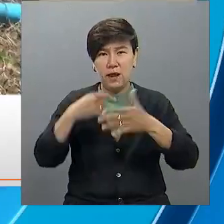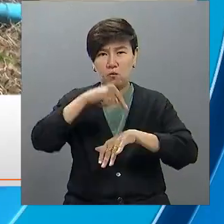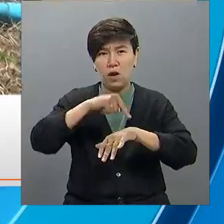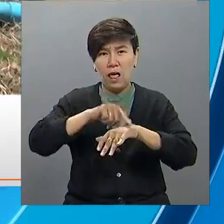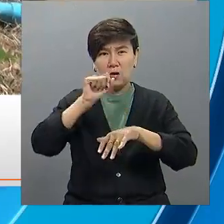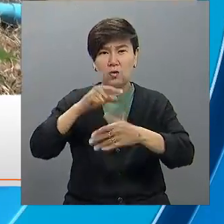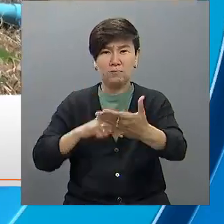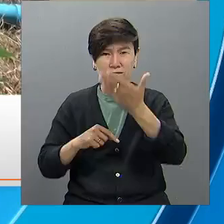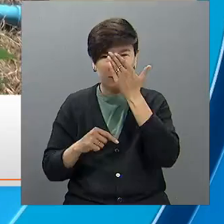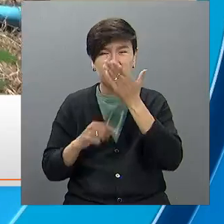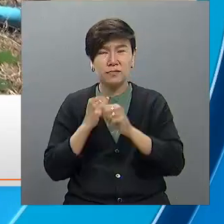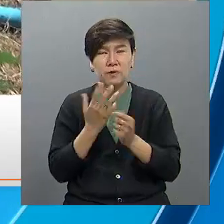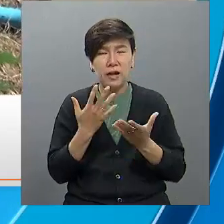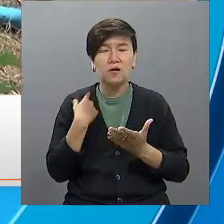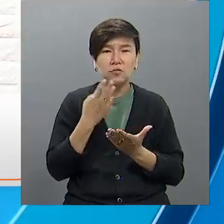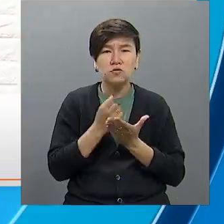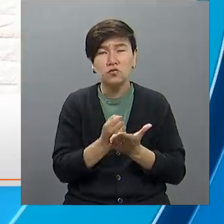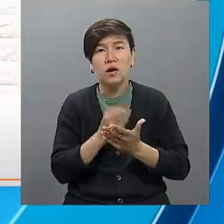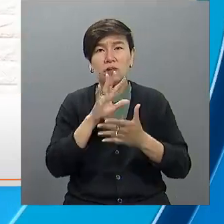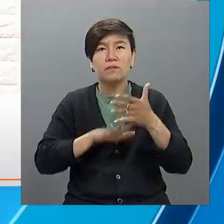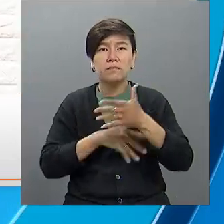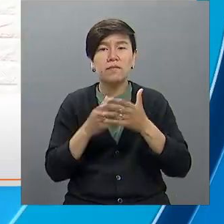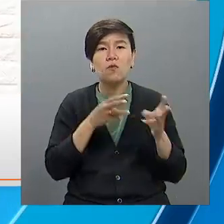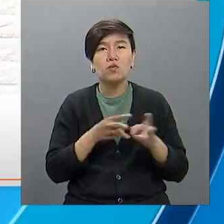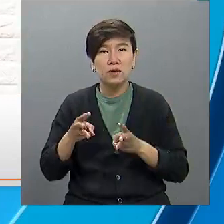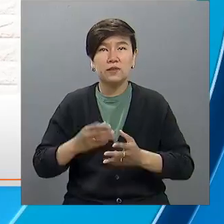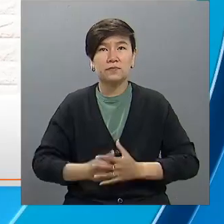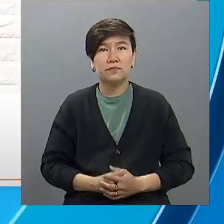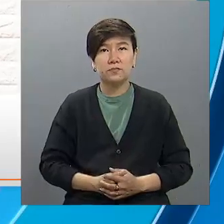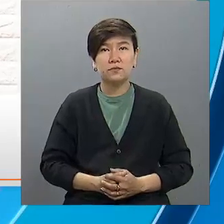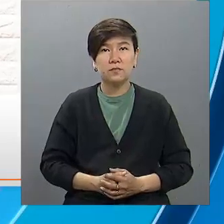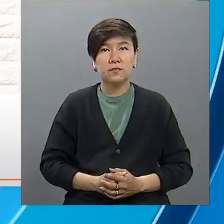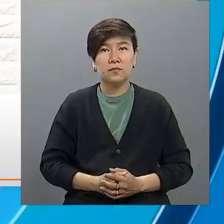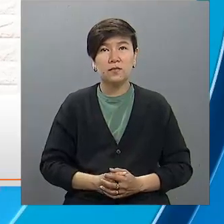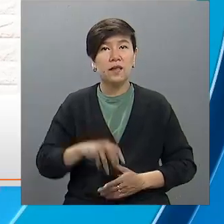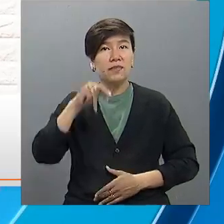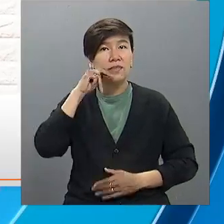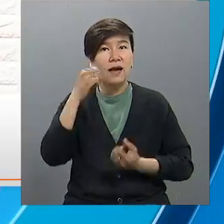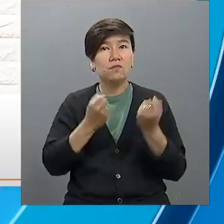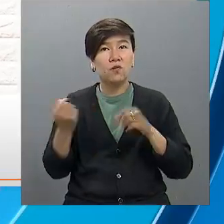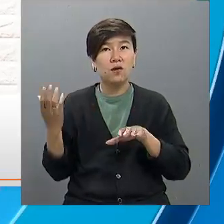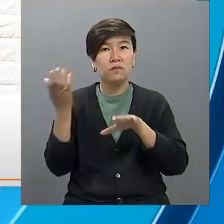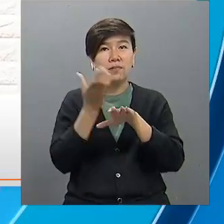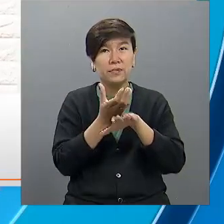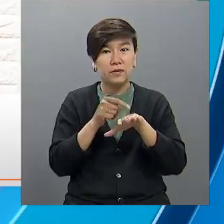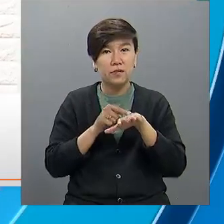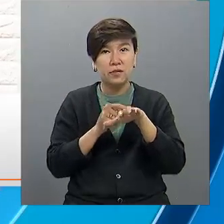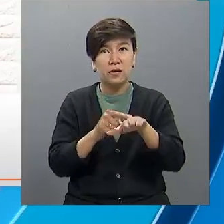ได้นะครับ ค่ะค่ะนั้นอย่างกรณีใช้รถบรรทุกน้ำเอาน้ำไปให้ชาวบ้านก่อนนี่สามารถทำได้เลยไหมครับ